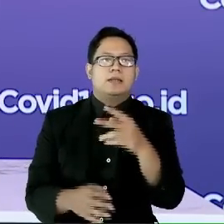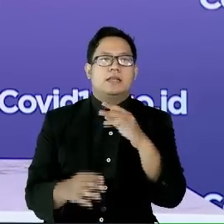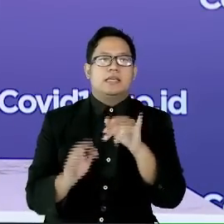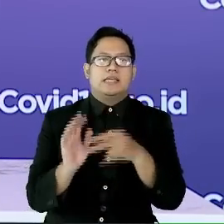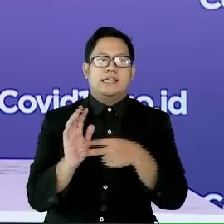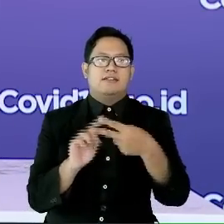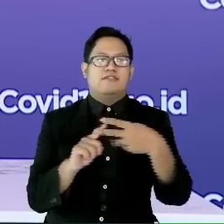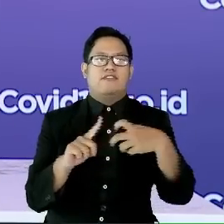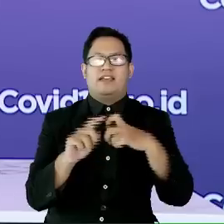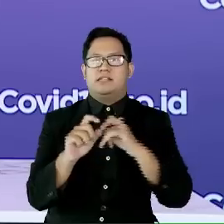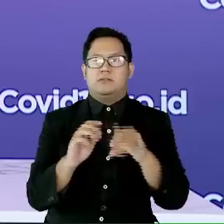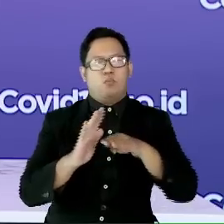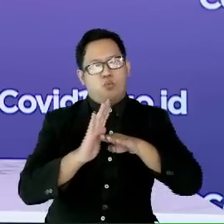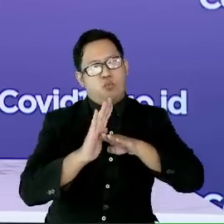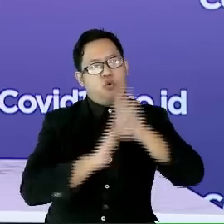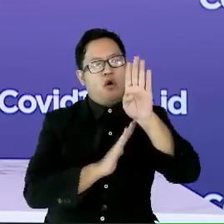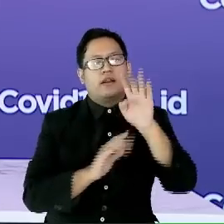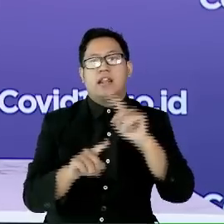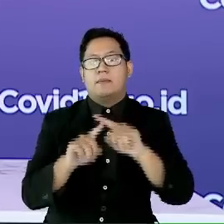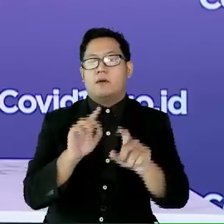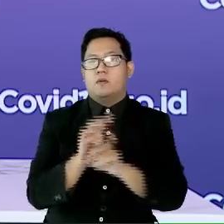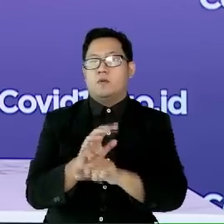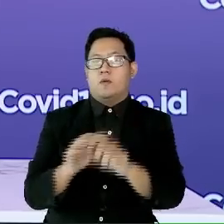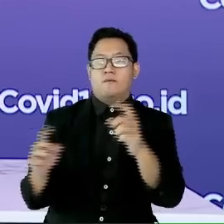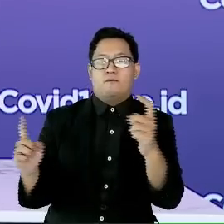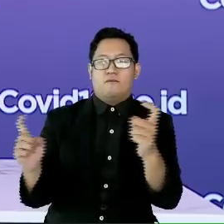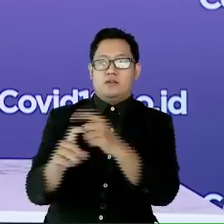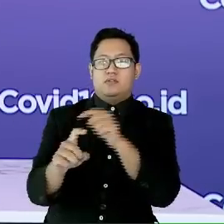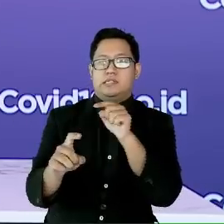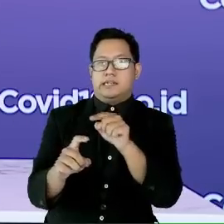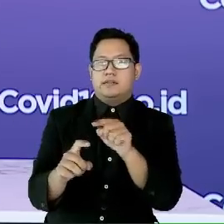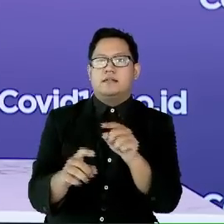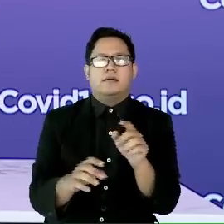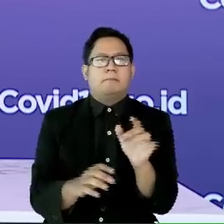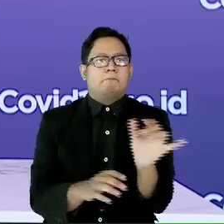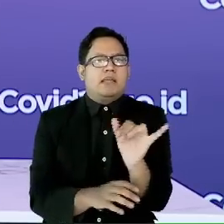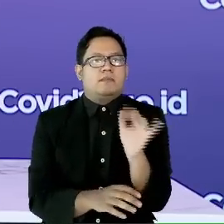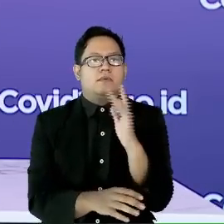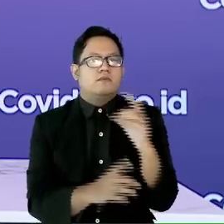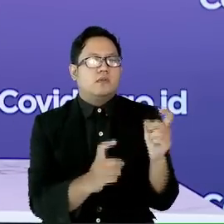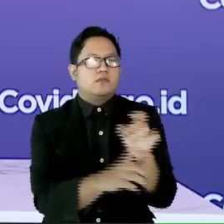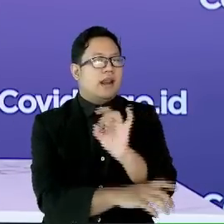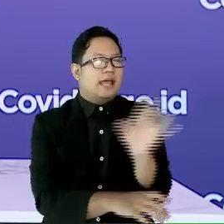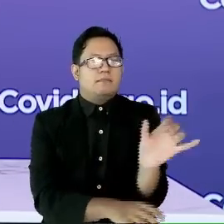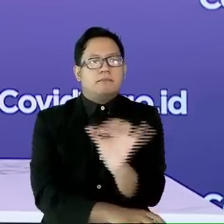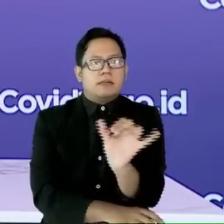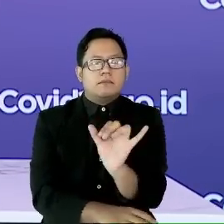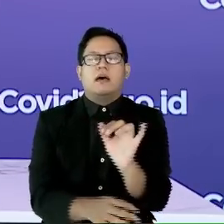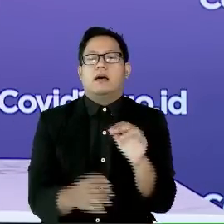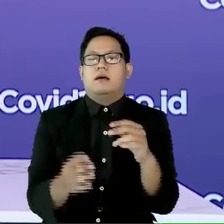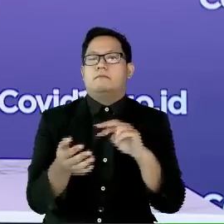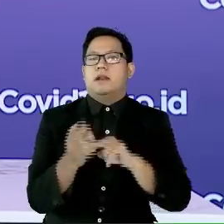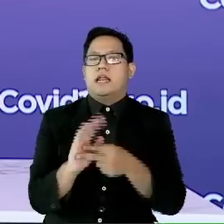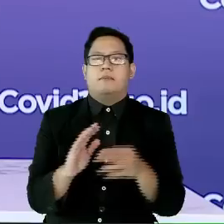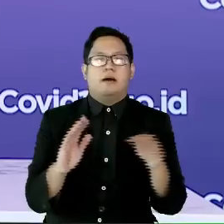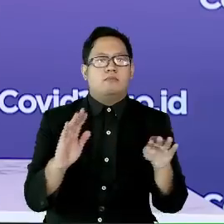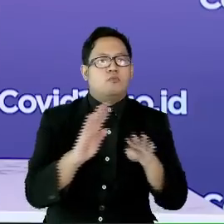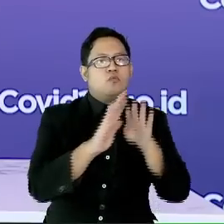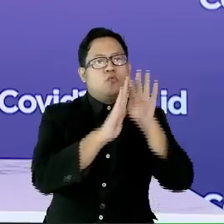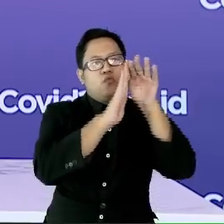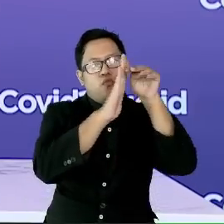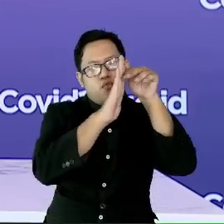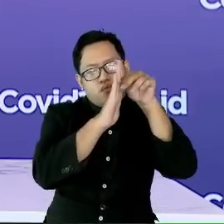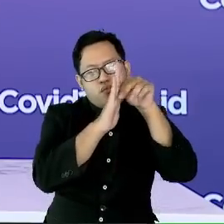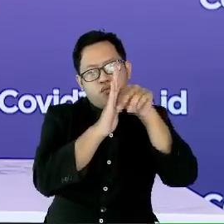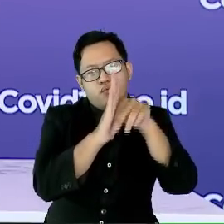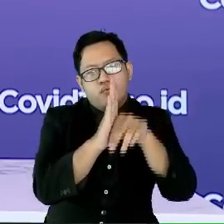berkala. Tetapi jika virus ini berperilaku seperti virus serupa lainnya, lonjakan ini akan mengecil seiring dengan